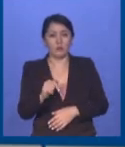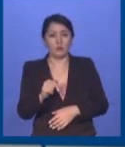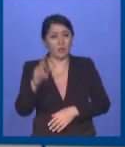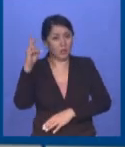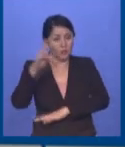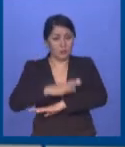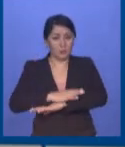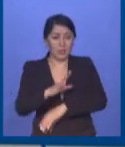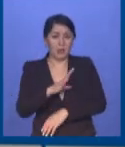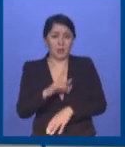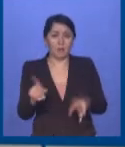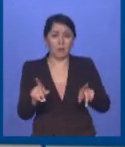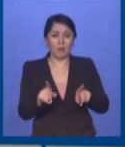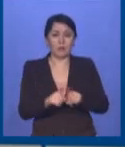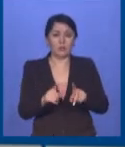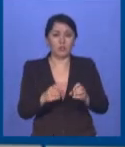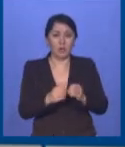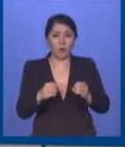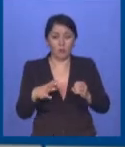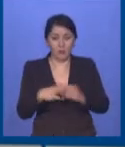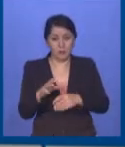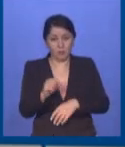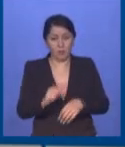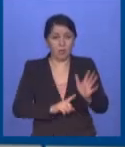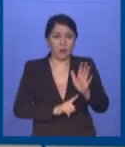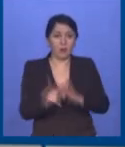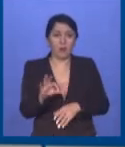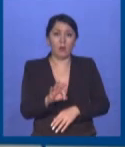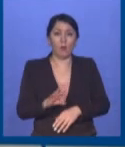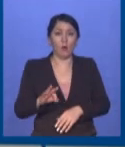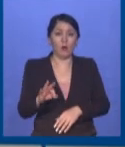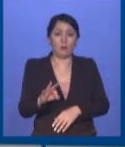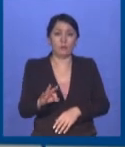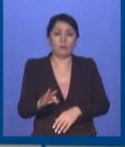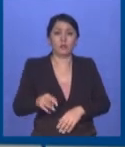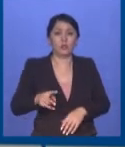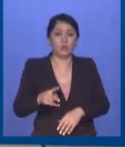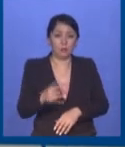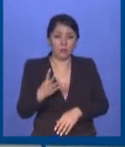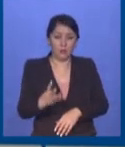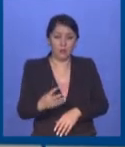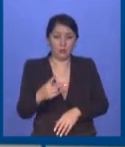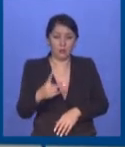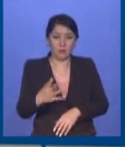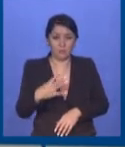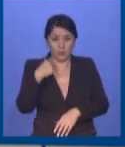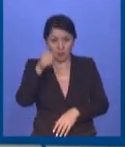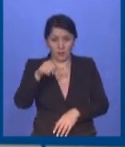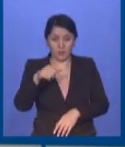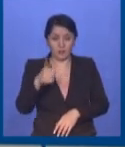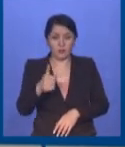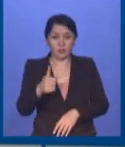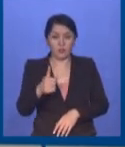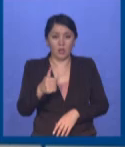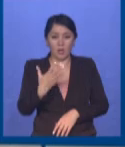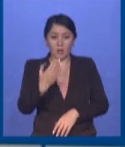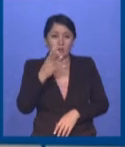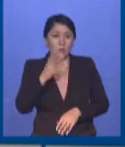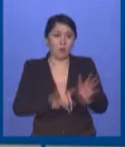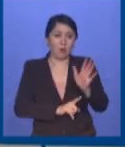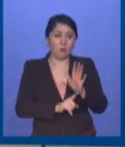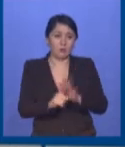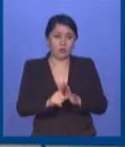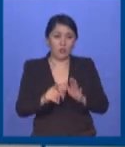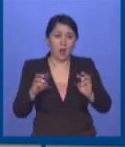сабақ өткізілді. Сонымен қатар 15 тамыздан бастап облыс аумағында 2024-2025 жылыту кезеңіне дайындық бойынша